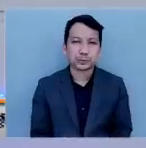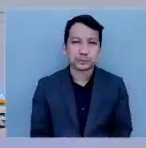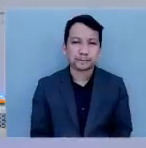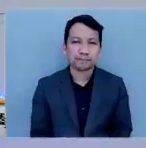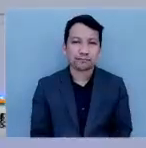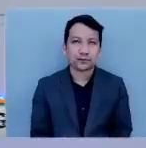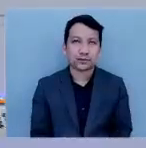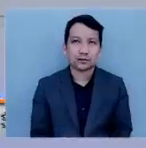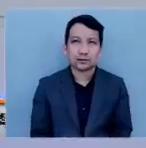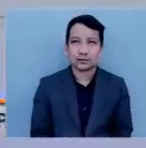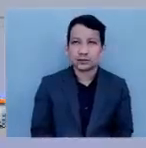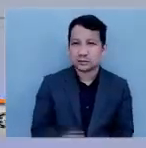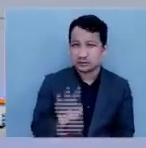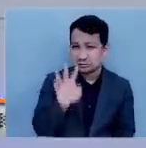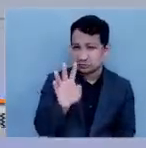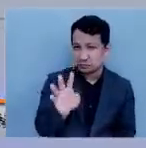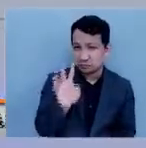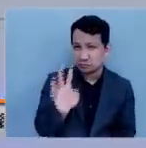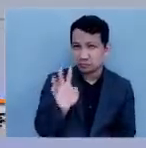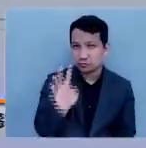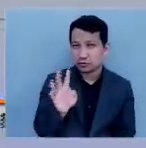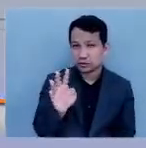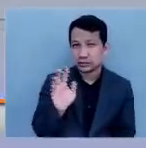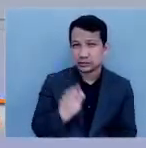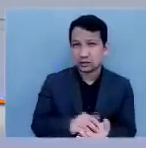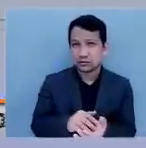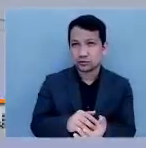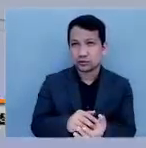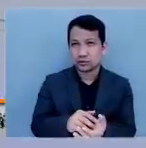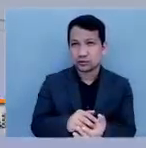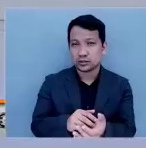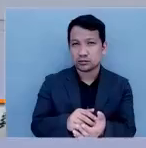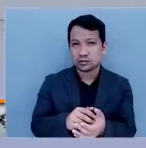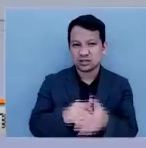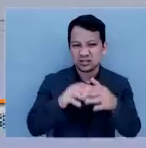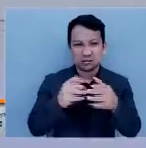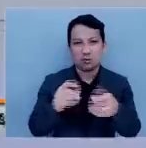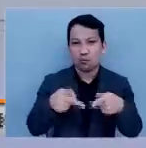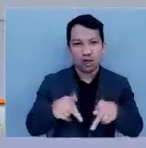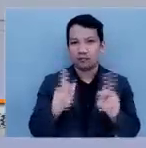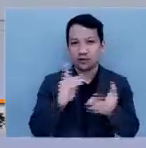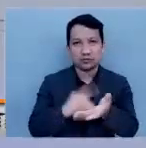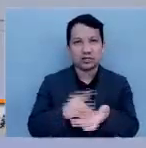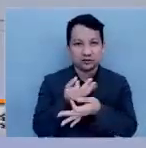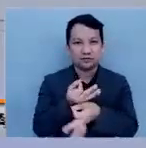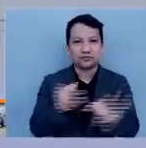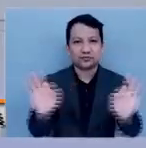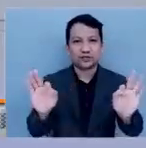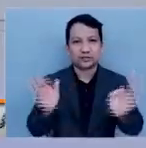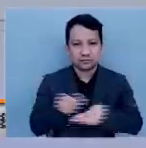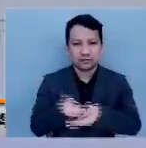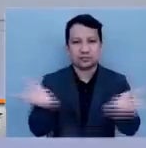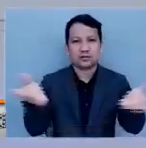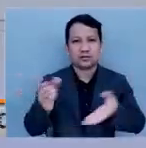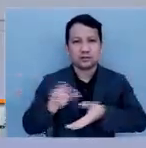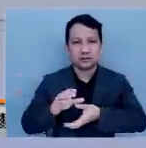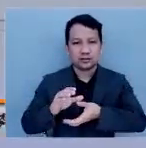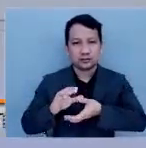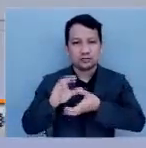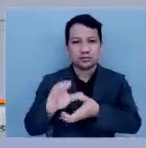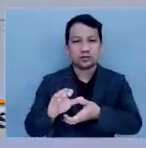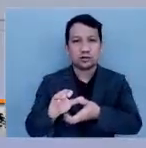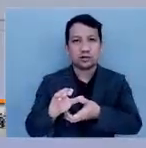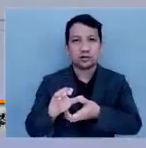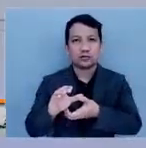Higit 40,000 sako ng smuggled na bigas ang libreng pinamigay sa Sambuanga sa pamumuno ni Pangulong Bongbong Marcos. Pumasa